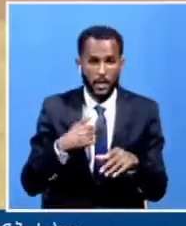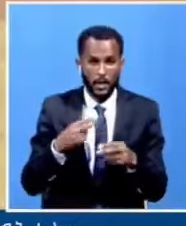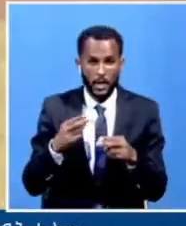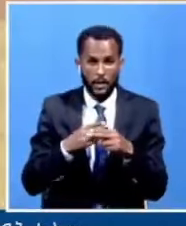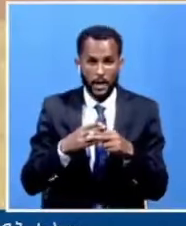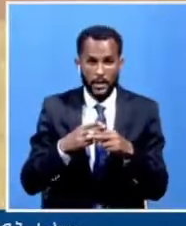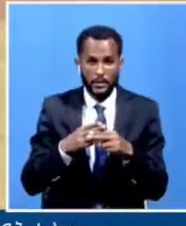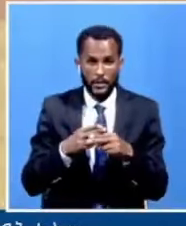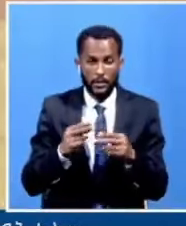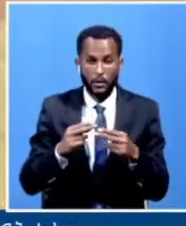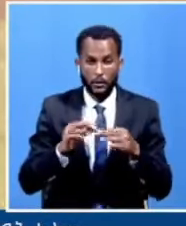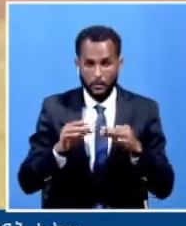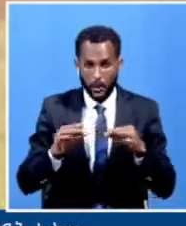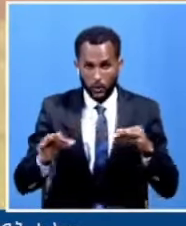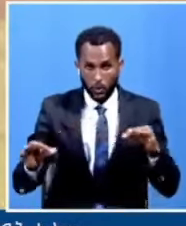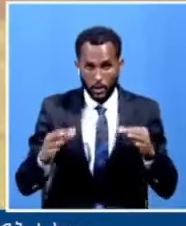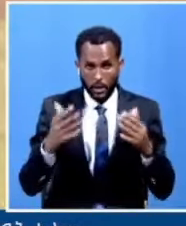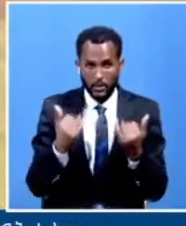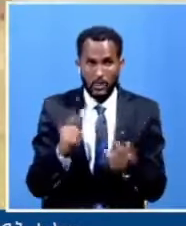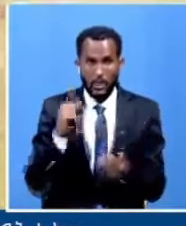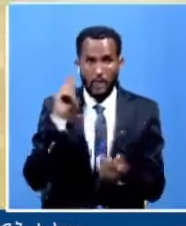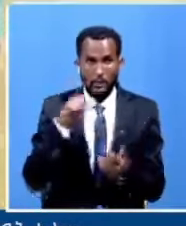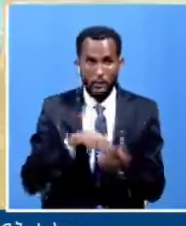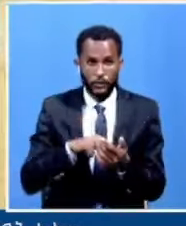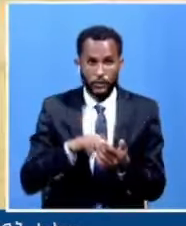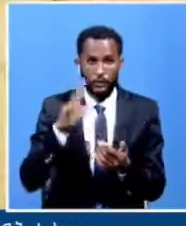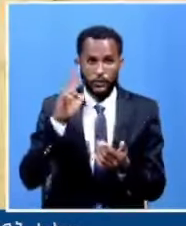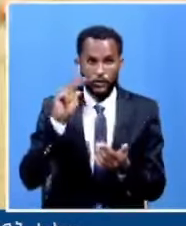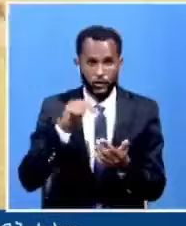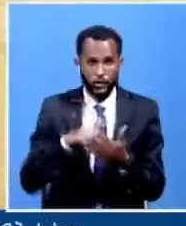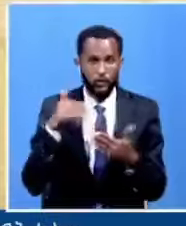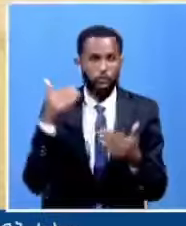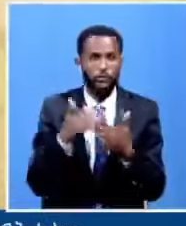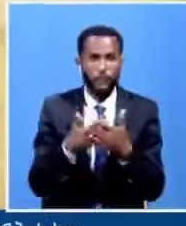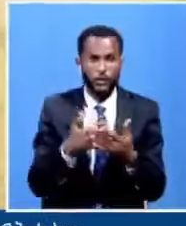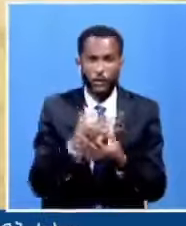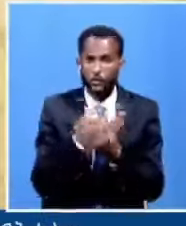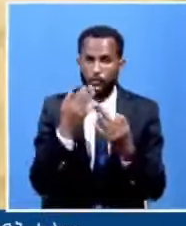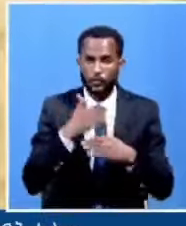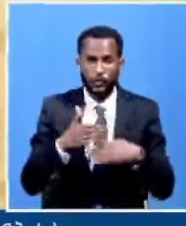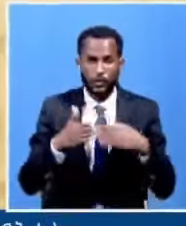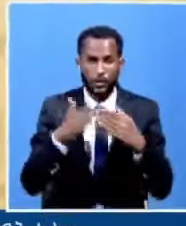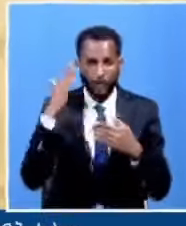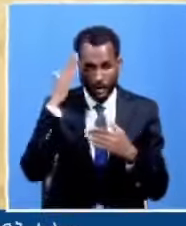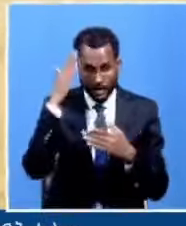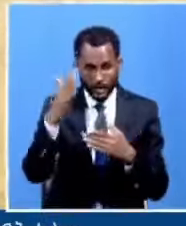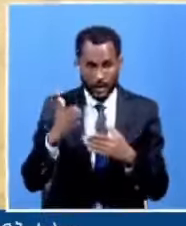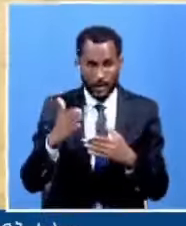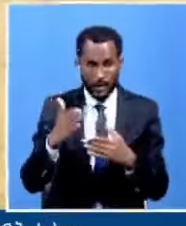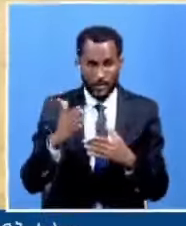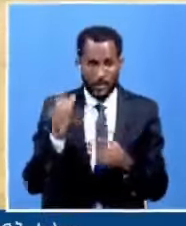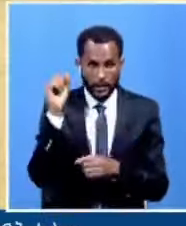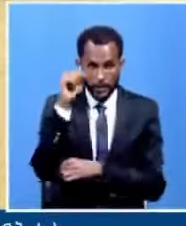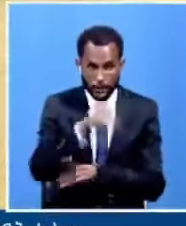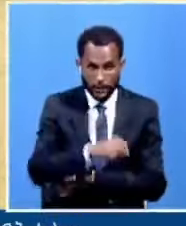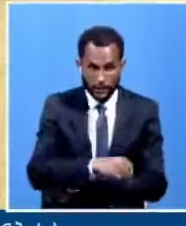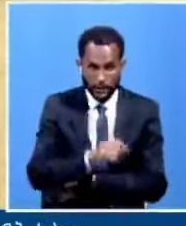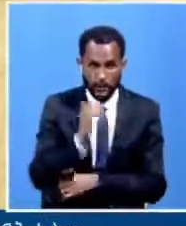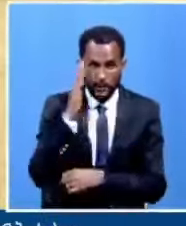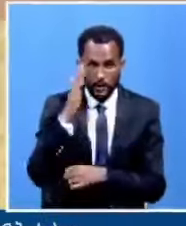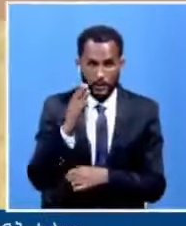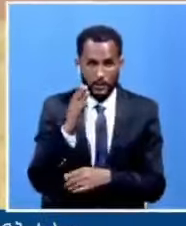مترو ينبره خزل كاش حمسيت كسله تجمرن اهو او زنب درجه انه هذا القاصال نكشنف